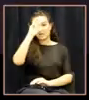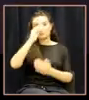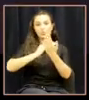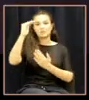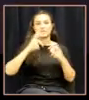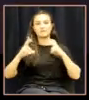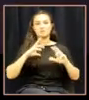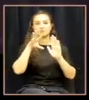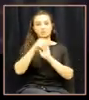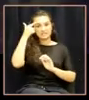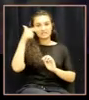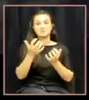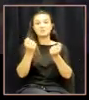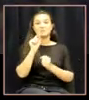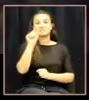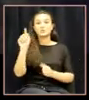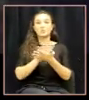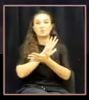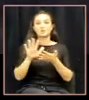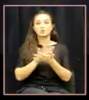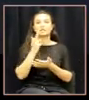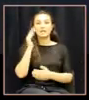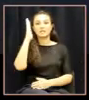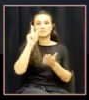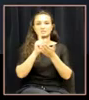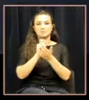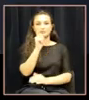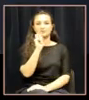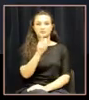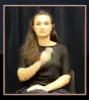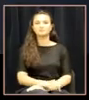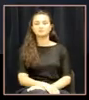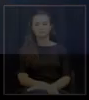სახელმწიფო უმაღლეს სასწავლებლებში განათლებას ისინი მიიღებენ უფასოდ და ექნებათ სტიპენდიები.